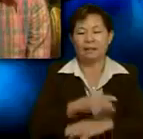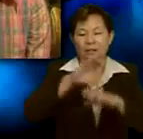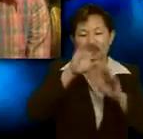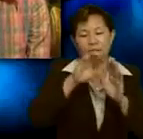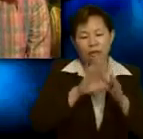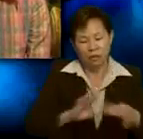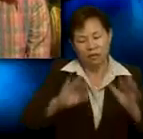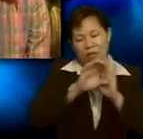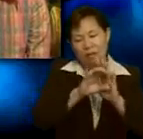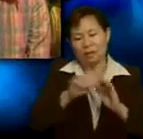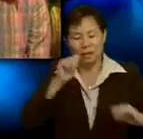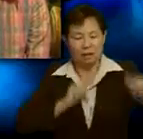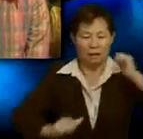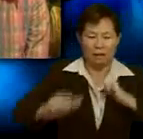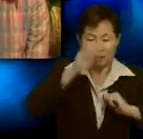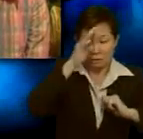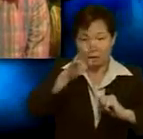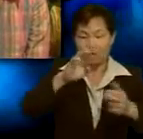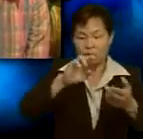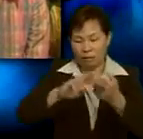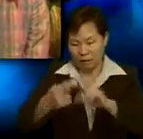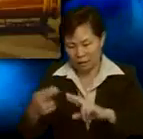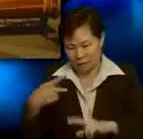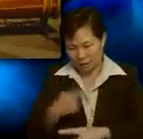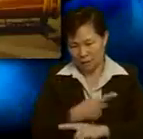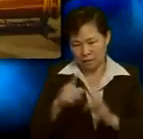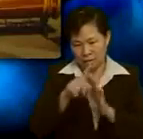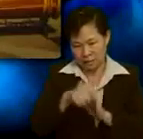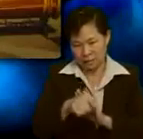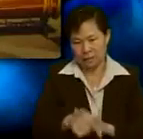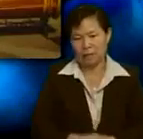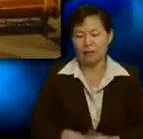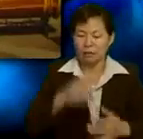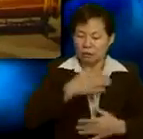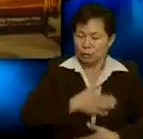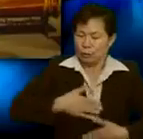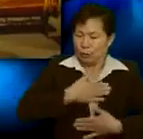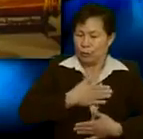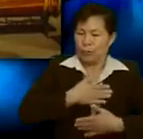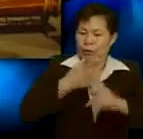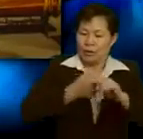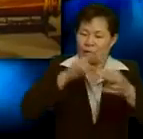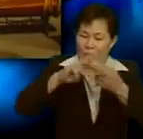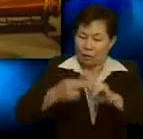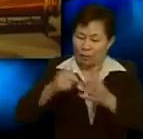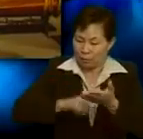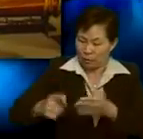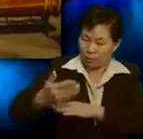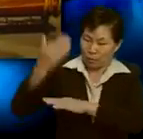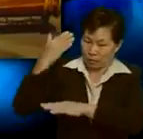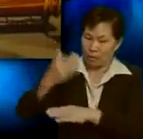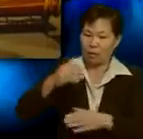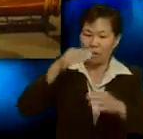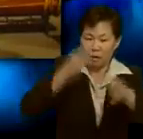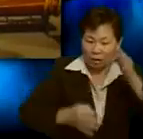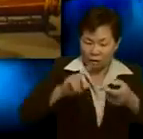teladan dengan aksi dan kreativiti oleh rakan kita sebentar nanti. Saya sungguh seronok mendengar cerita daripada rakan kita pada minggu lalu.